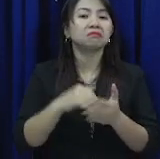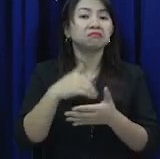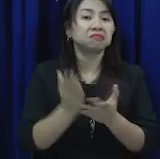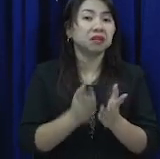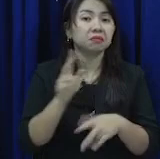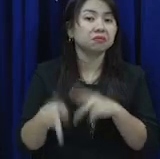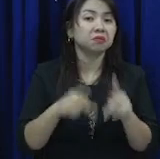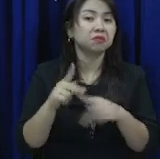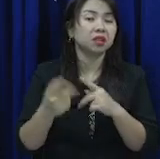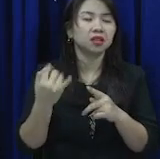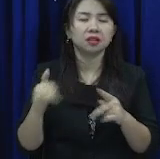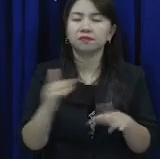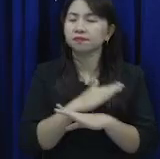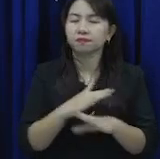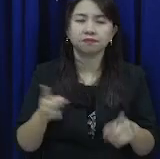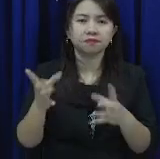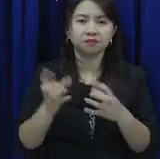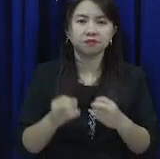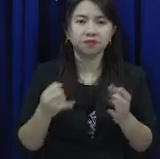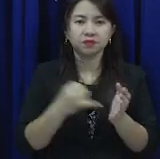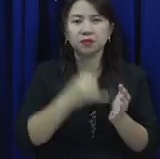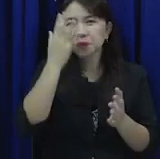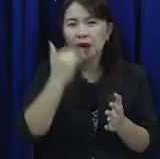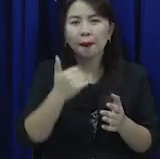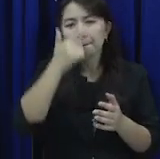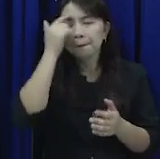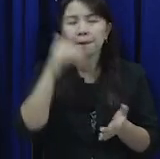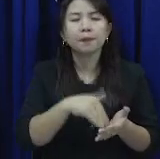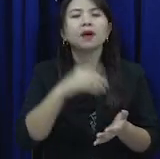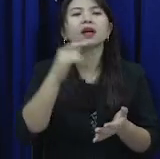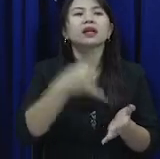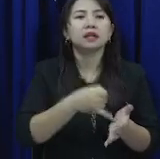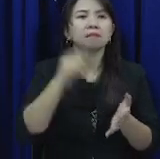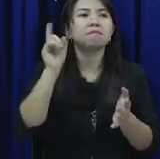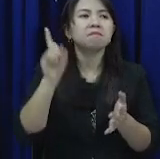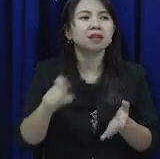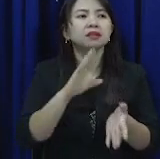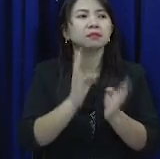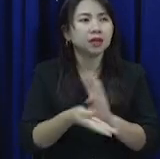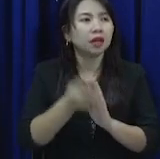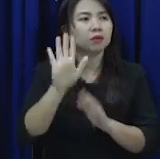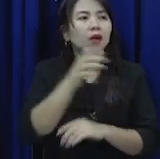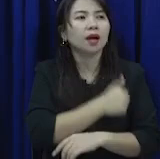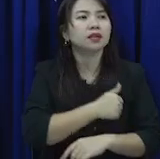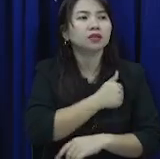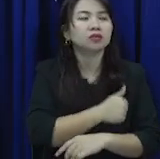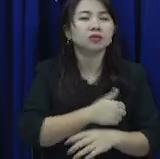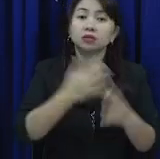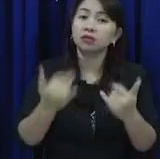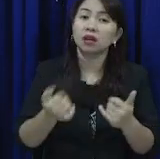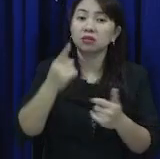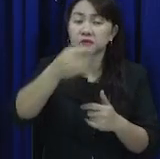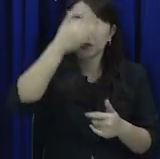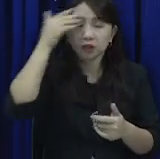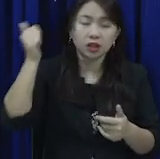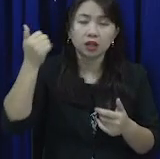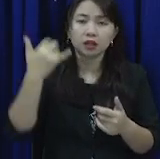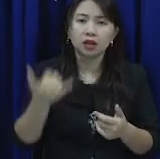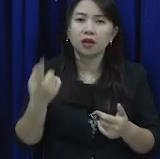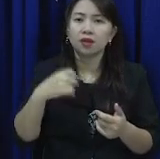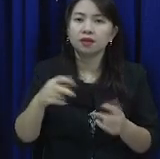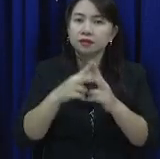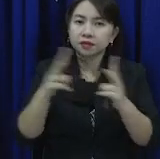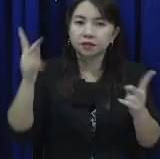nagagawa Bakit dapat makasanayan niyo na yan ngayon kasi kung bakit hindi niyo nagagawa you're Forgetting the Main Purpose of your